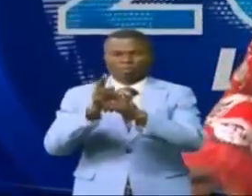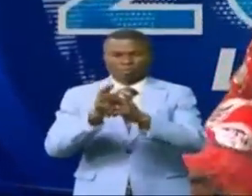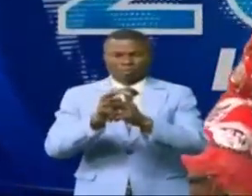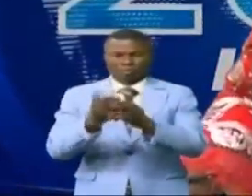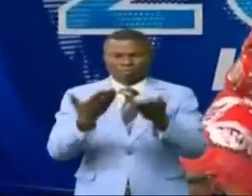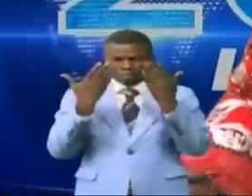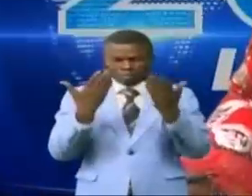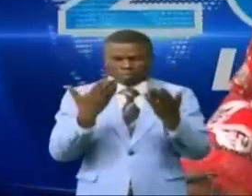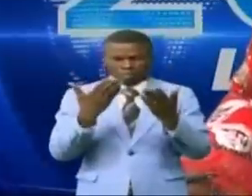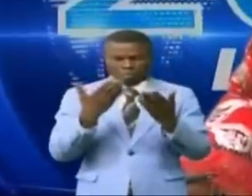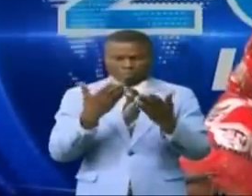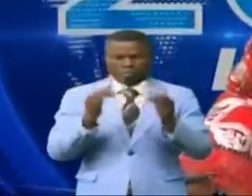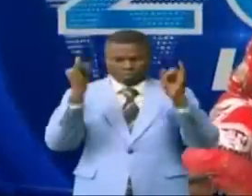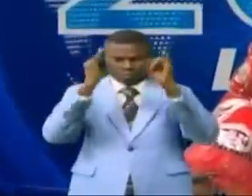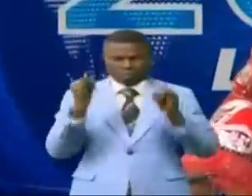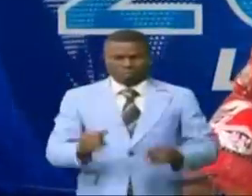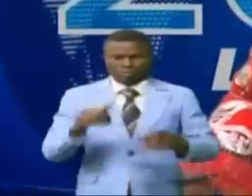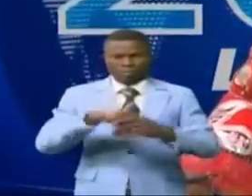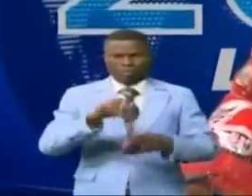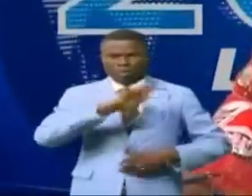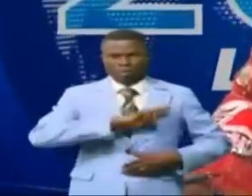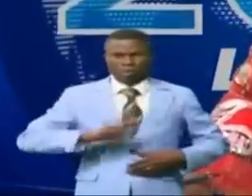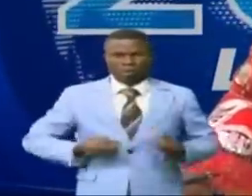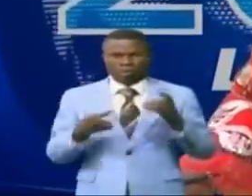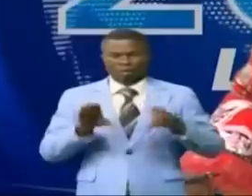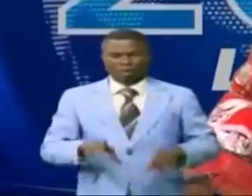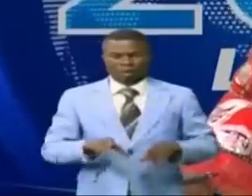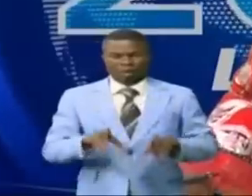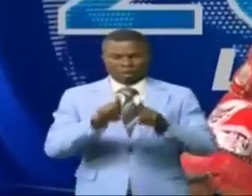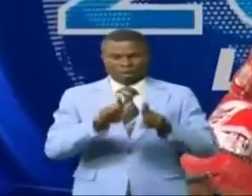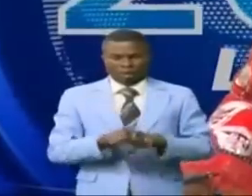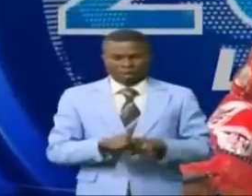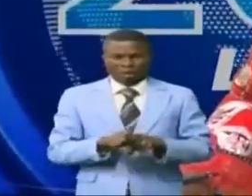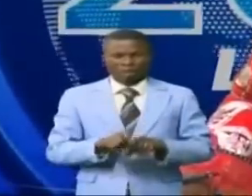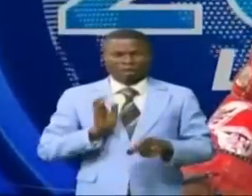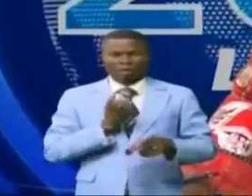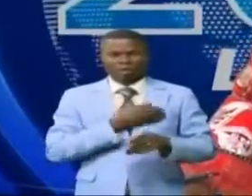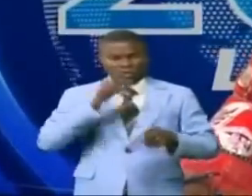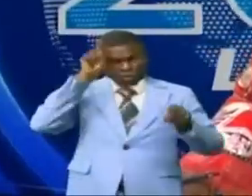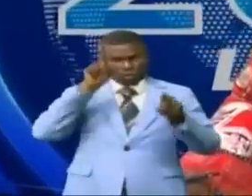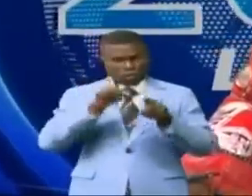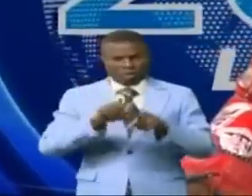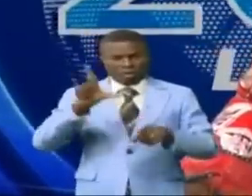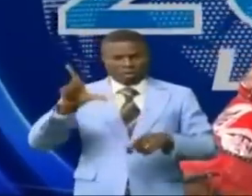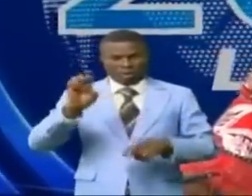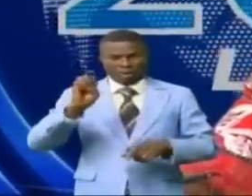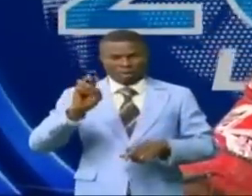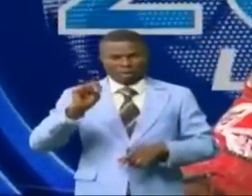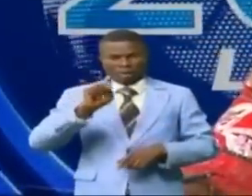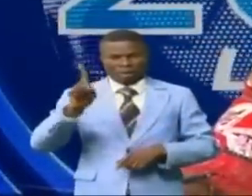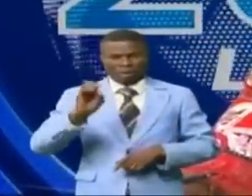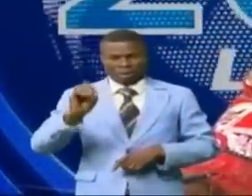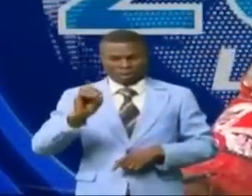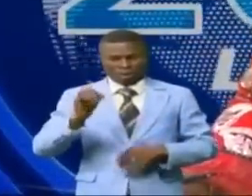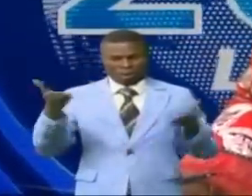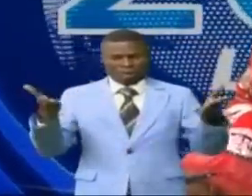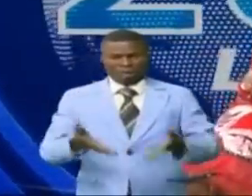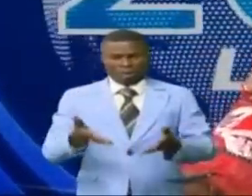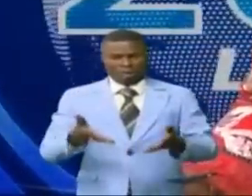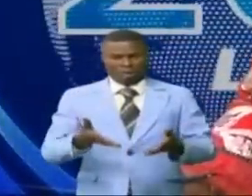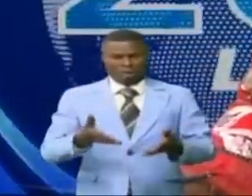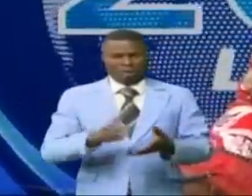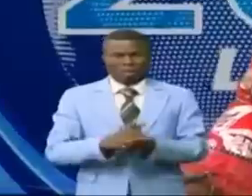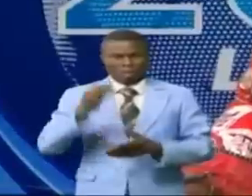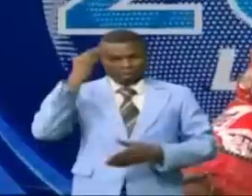sur l'Internet en République démocratique du Congo, eh bien notre consœur Christine Linzo nous informe que cela a été fait en présence du ministre